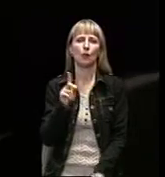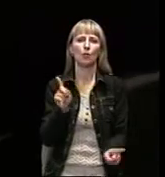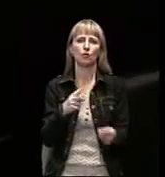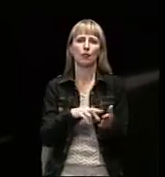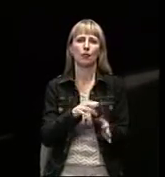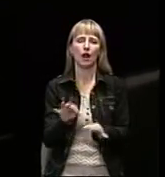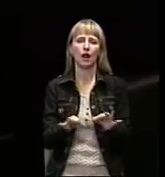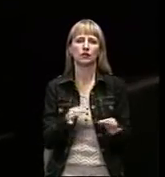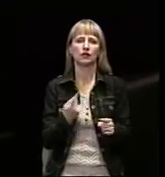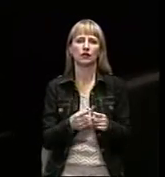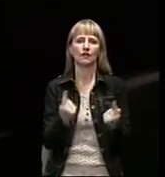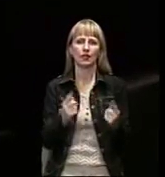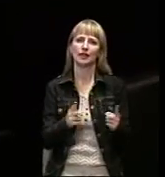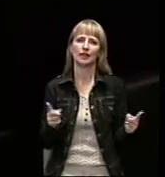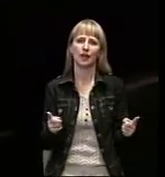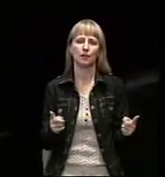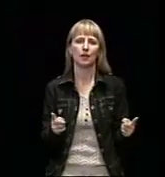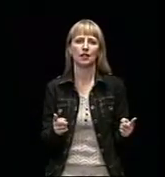це дуже великий термін.